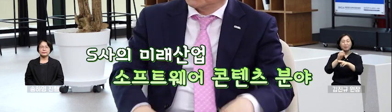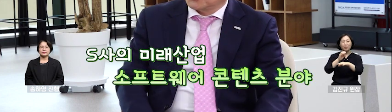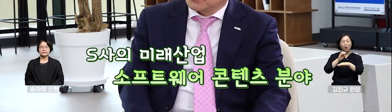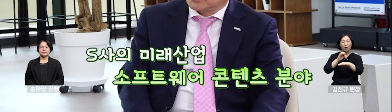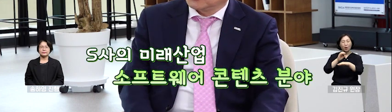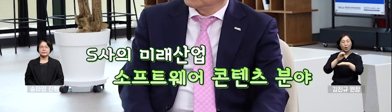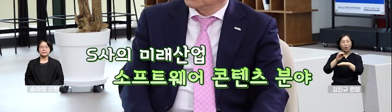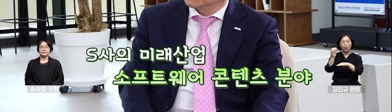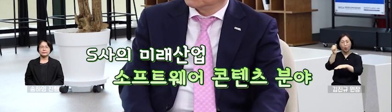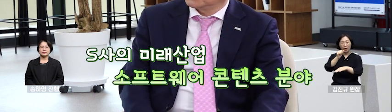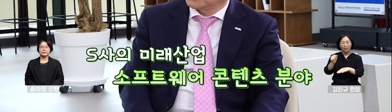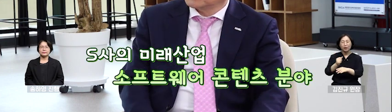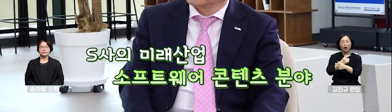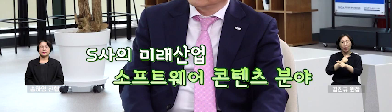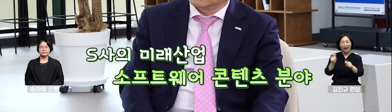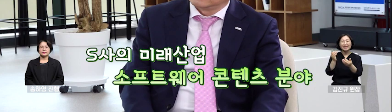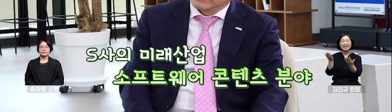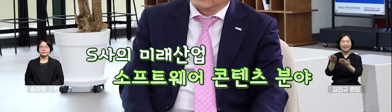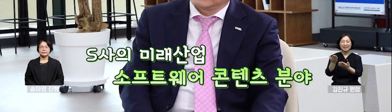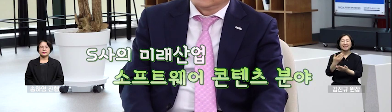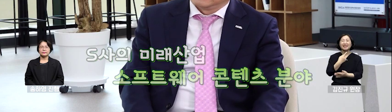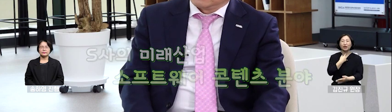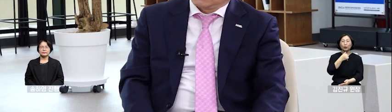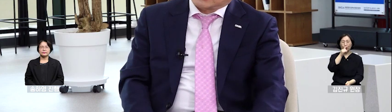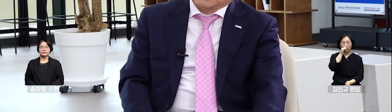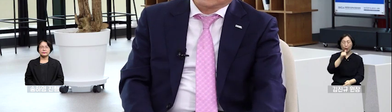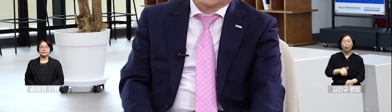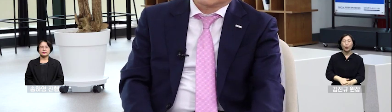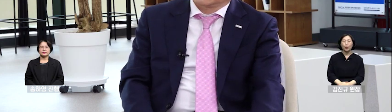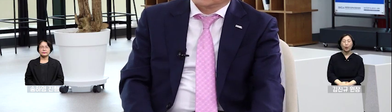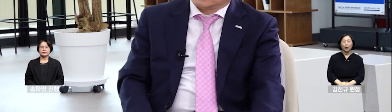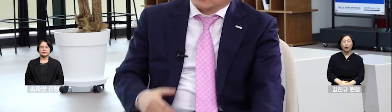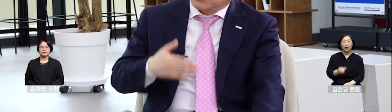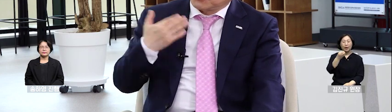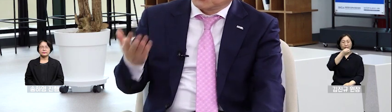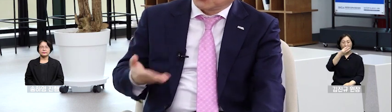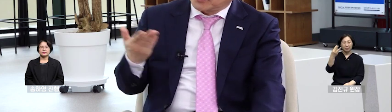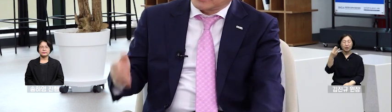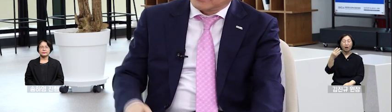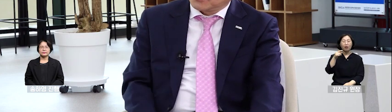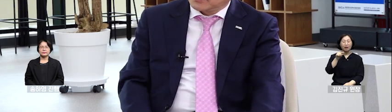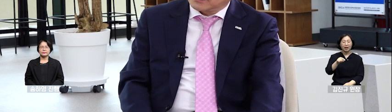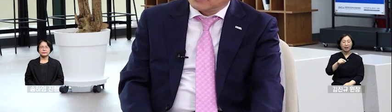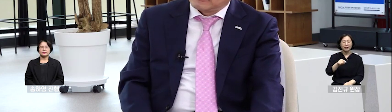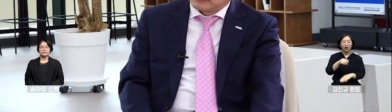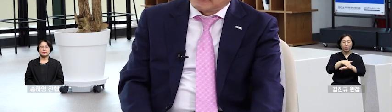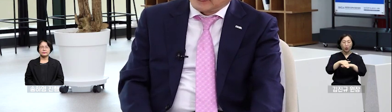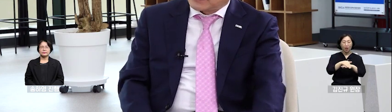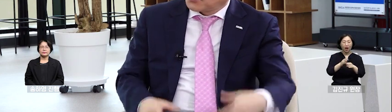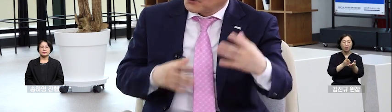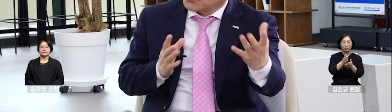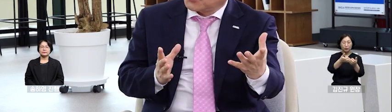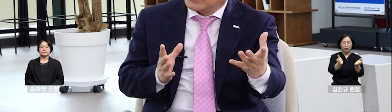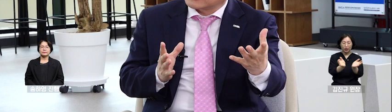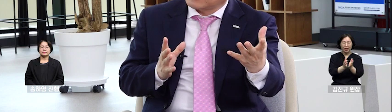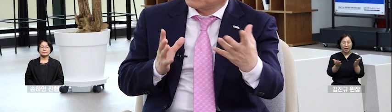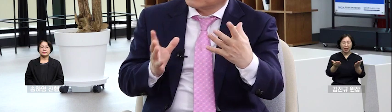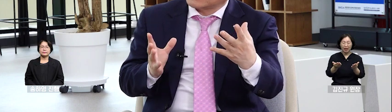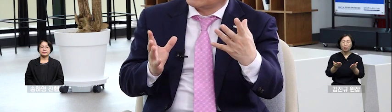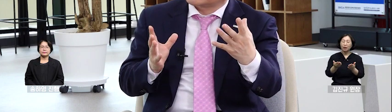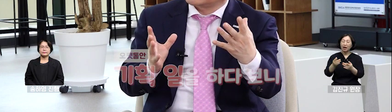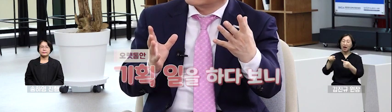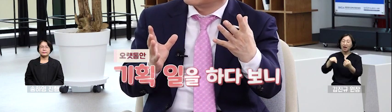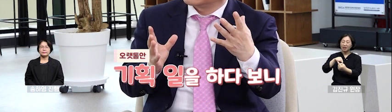떨어 이제 보험 모두 했어요 뭐에 삼성에서 계속 이제 기획서의 또 이러다 보니까 그 경영전략